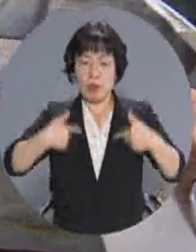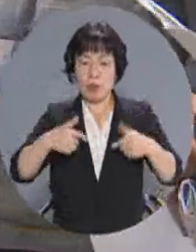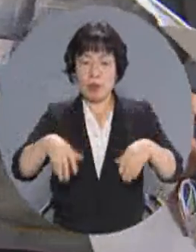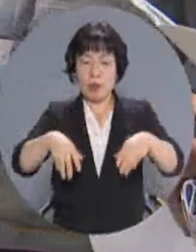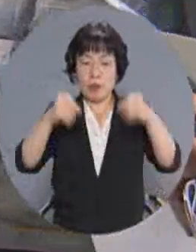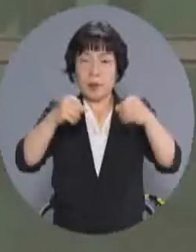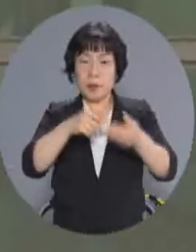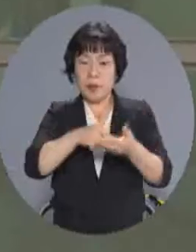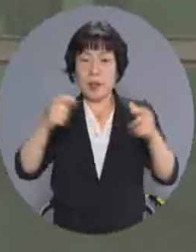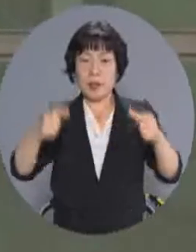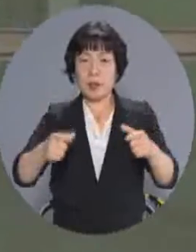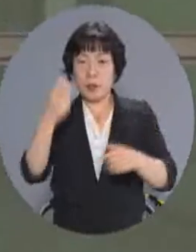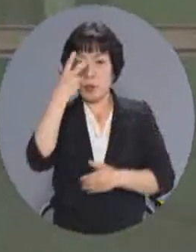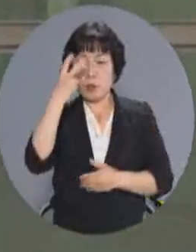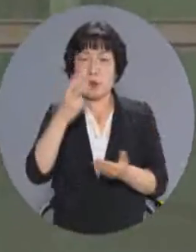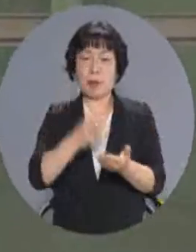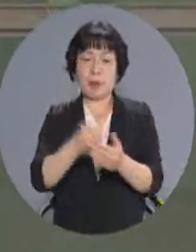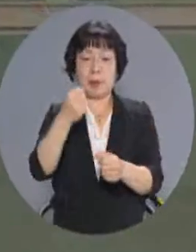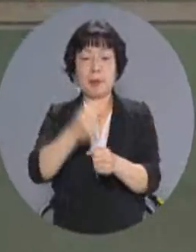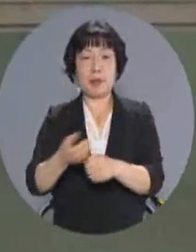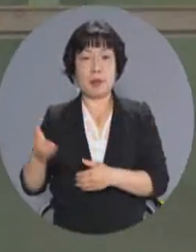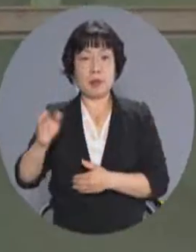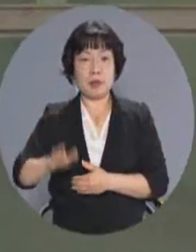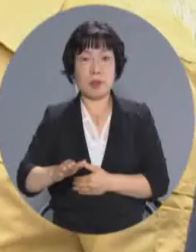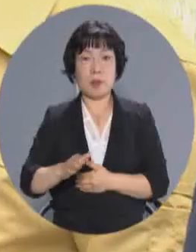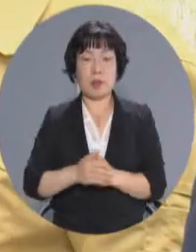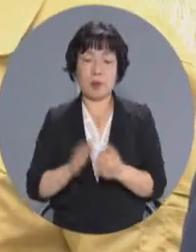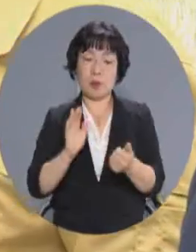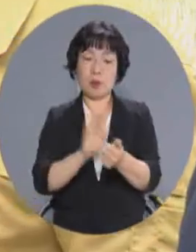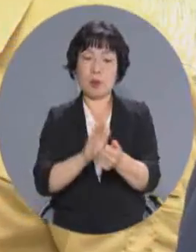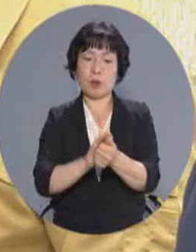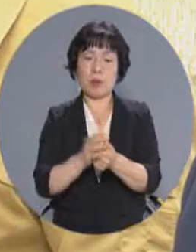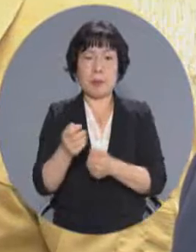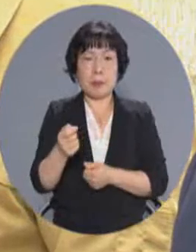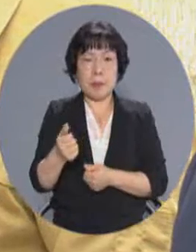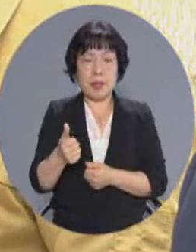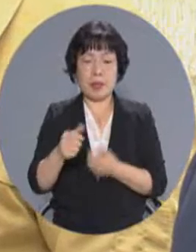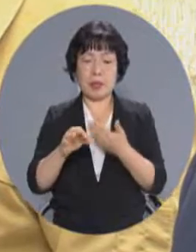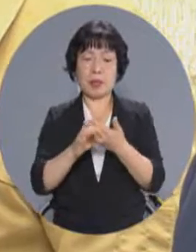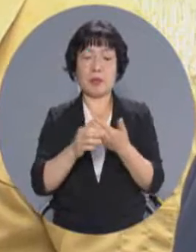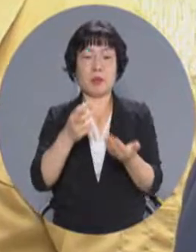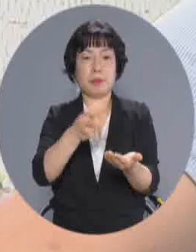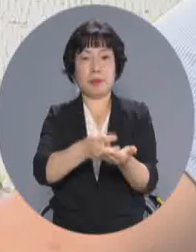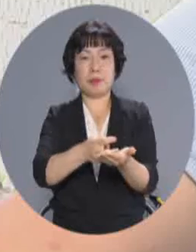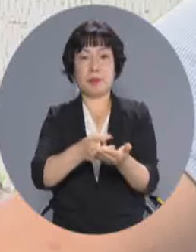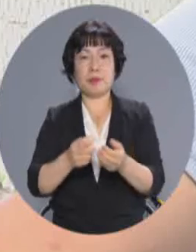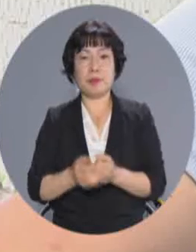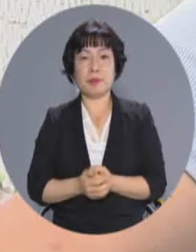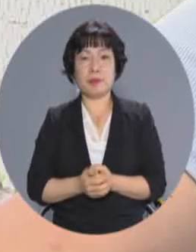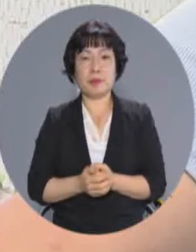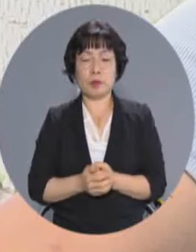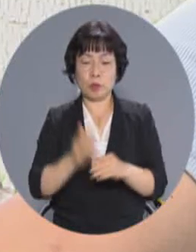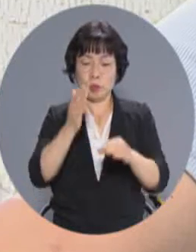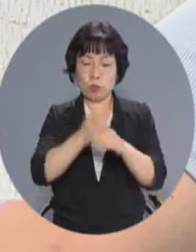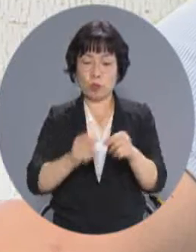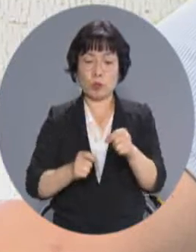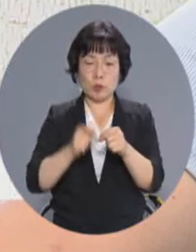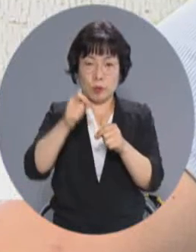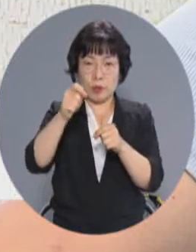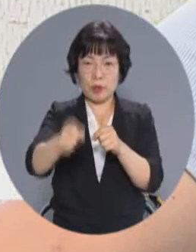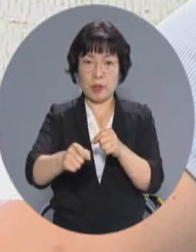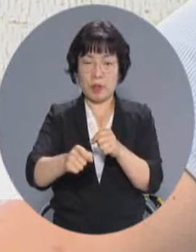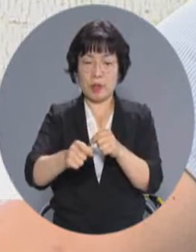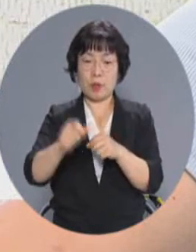실태 조사를 실시하도록 법을 만들었지만 정작 지원은 임의 규정에 머물고 있습니다. 중장기적으로